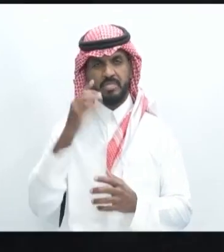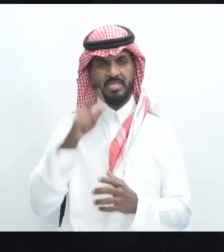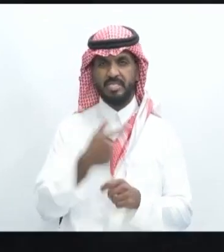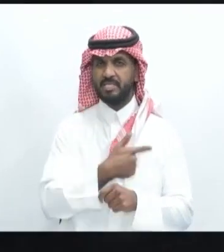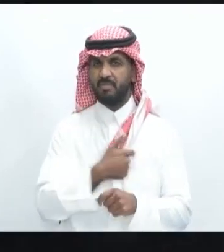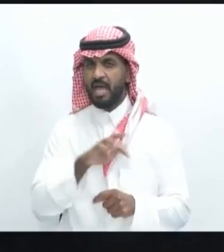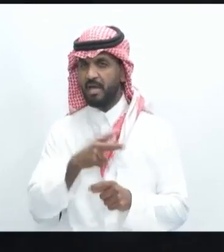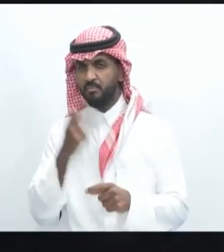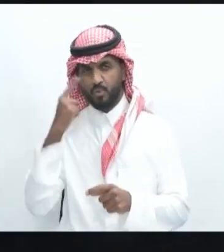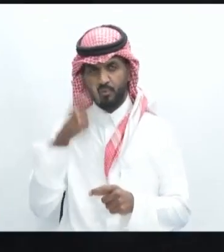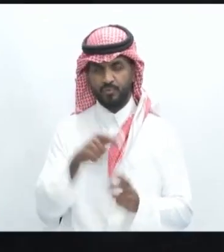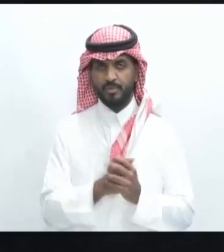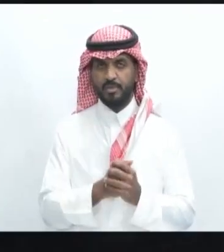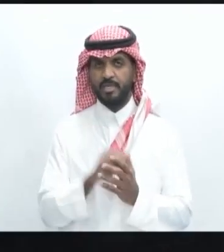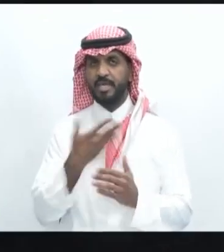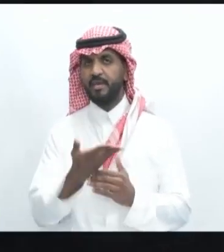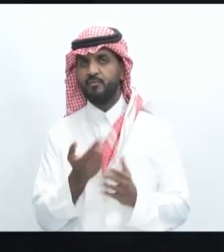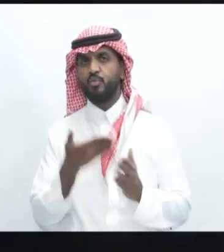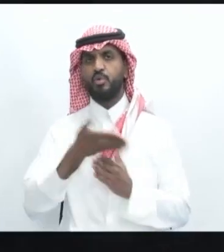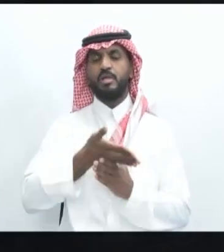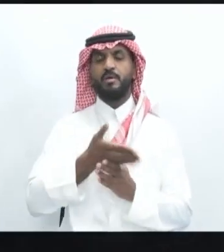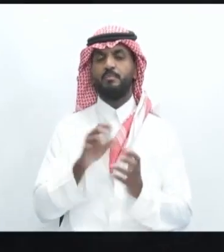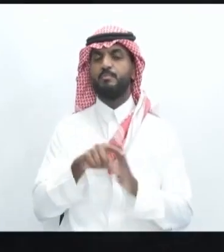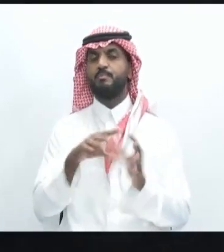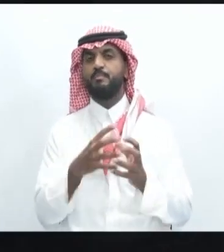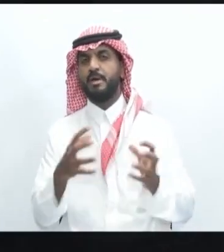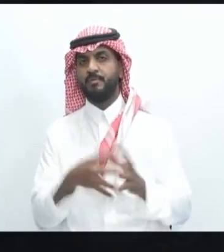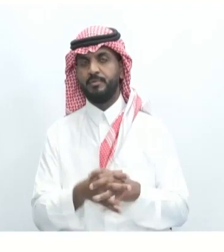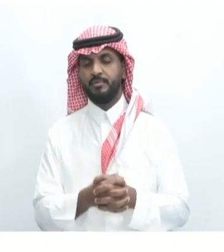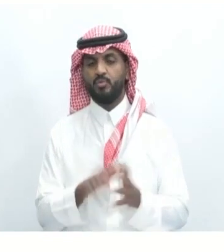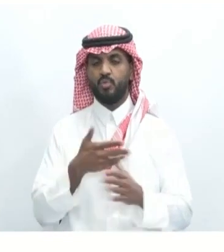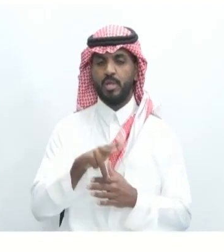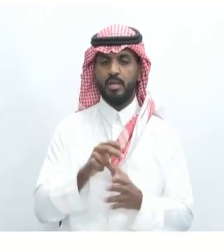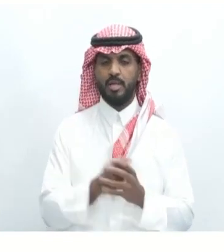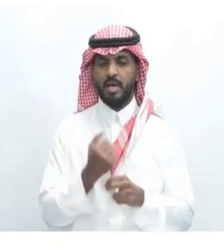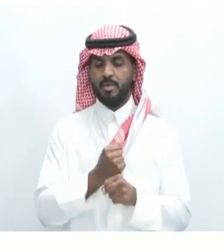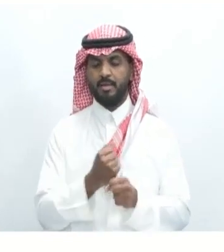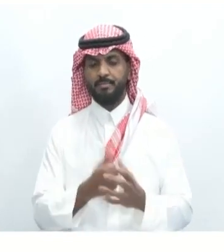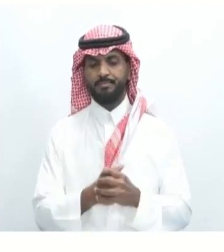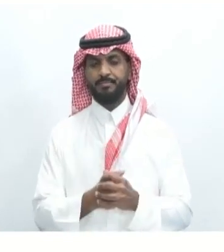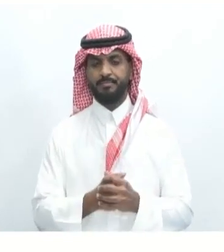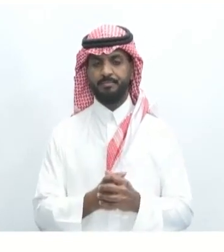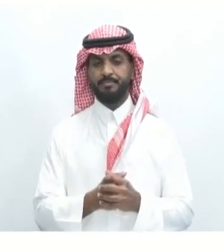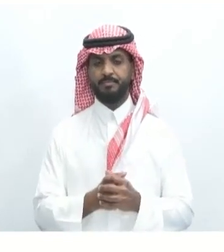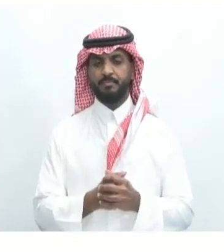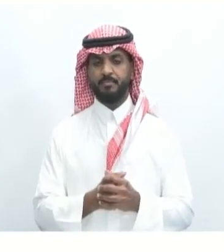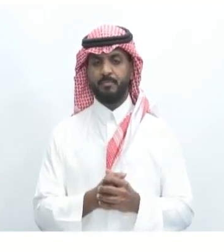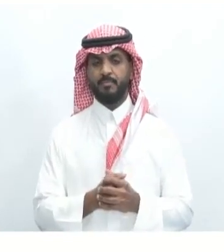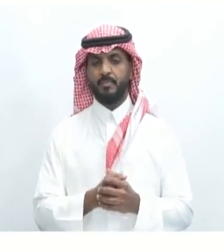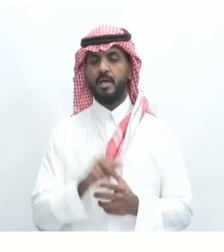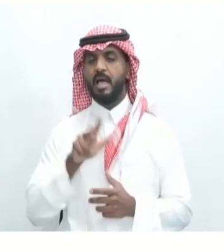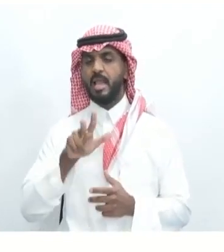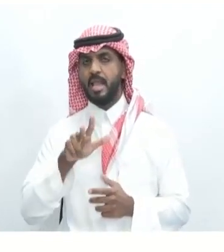كيف ستكون هذه الكلمه معرفه احسنتم بدخول عليها عمل احسنتم